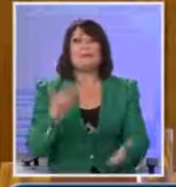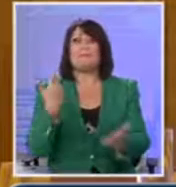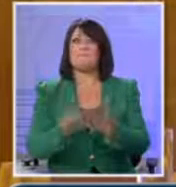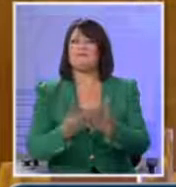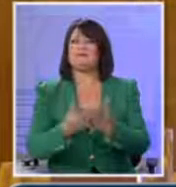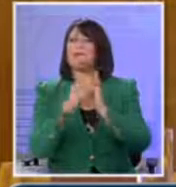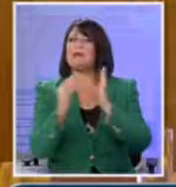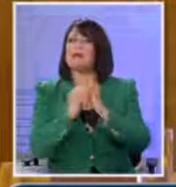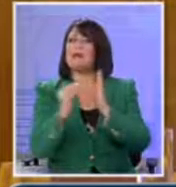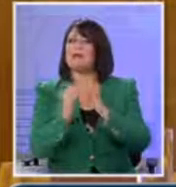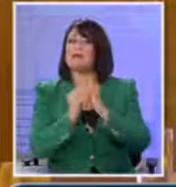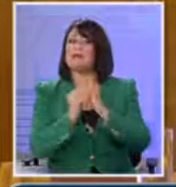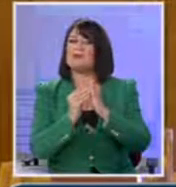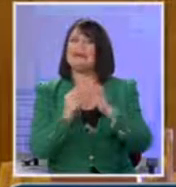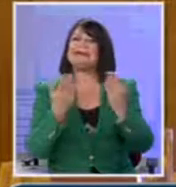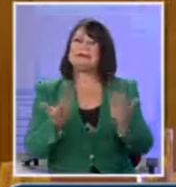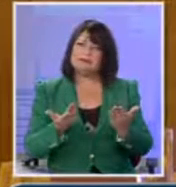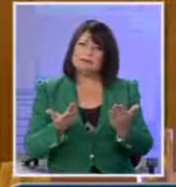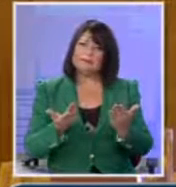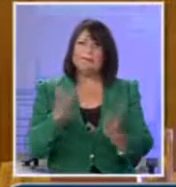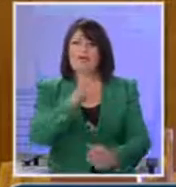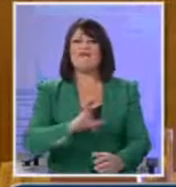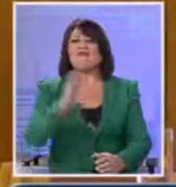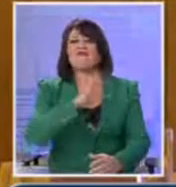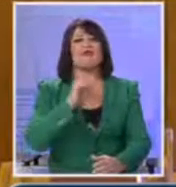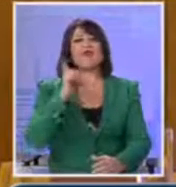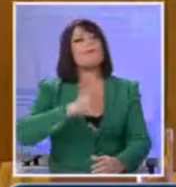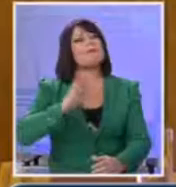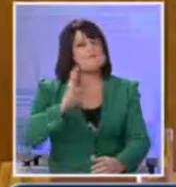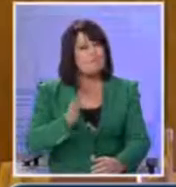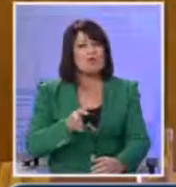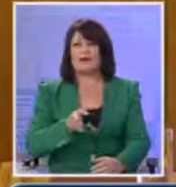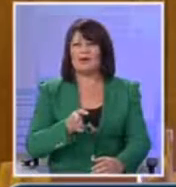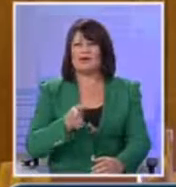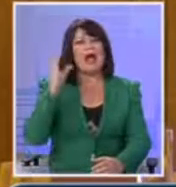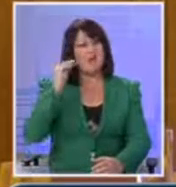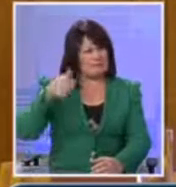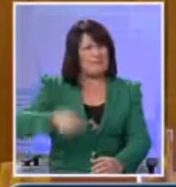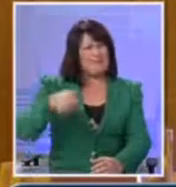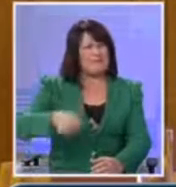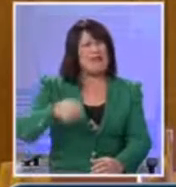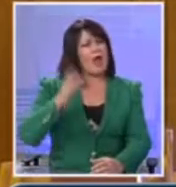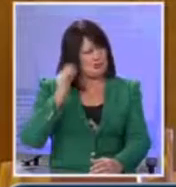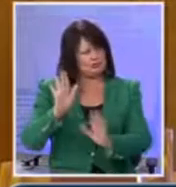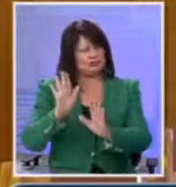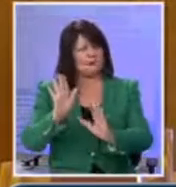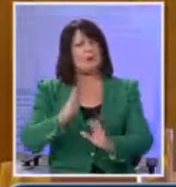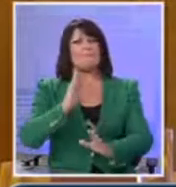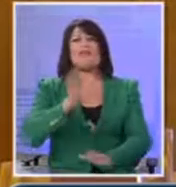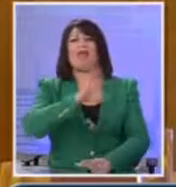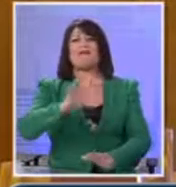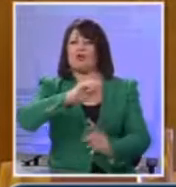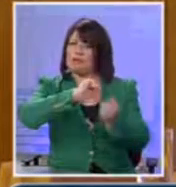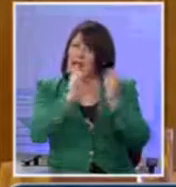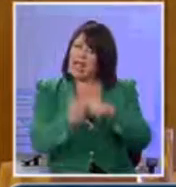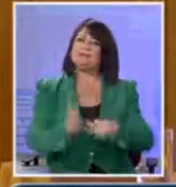παράδειγμα του ότι η Ευρώπη μπορεί, σας άκουσα, η Ευρώπη μπορεί να αλλάξει,